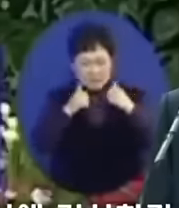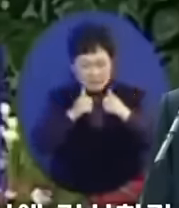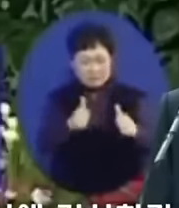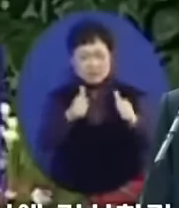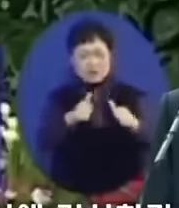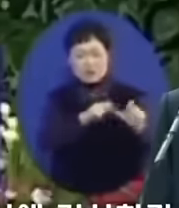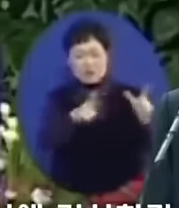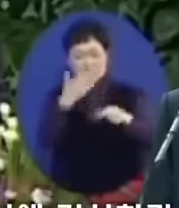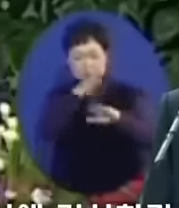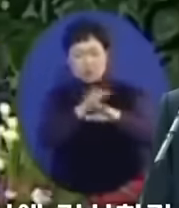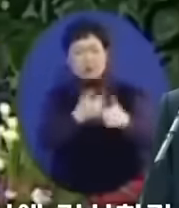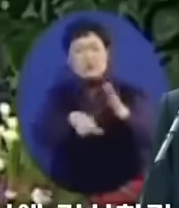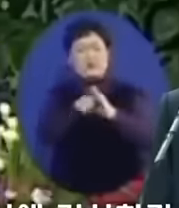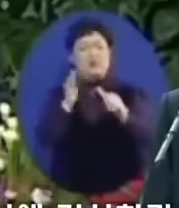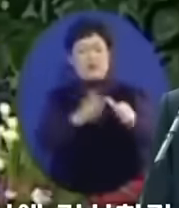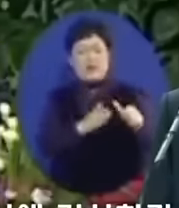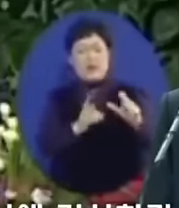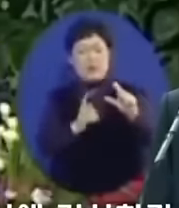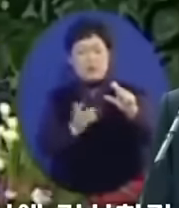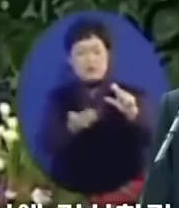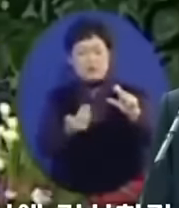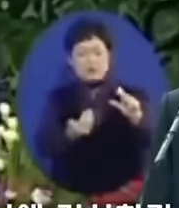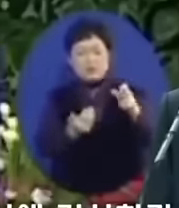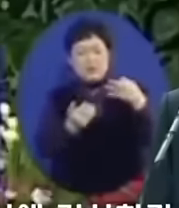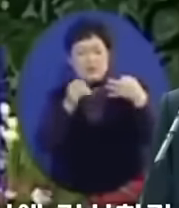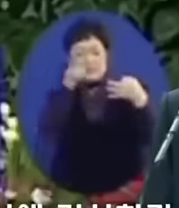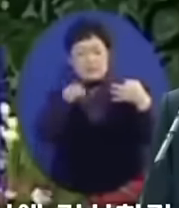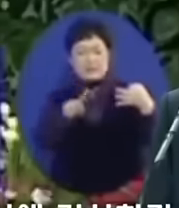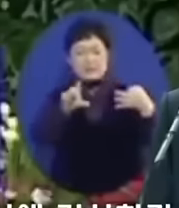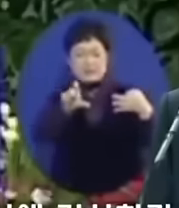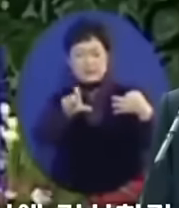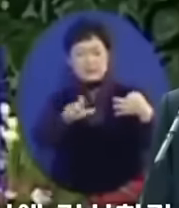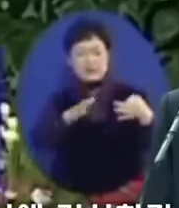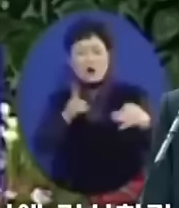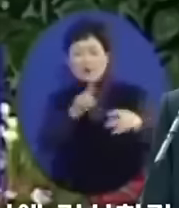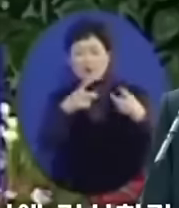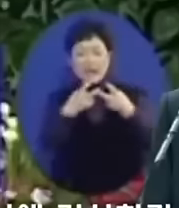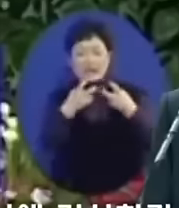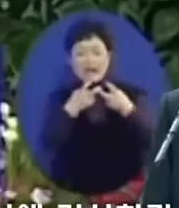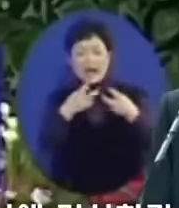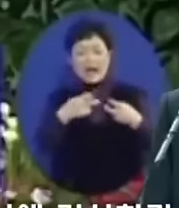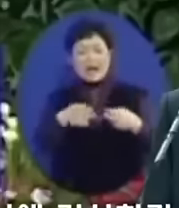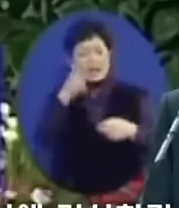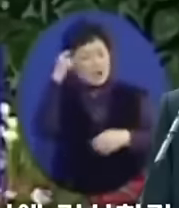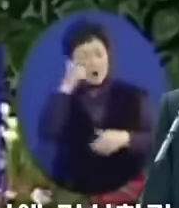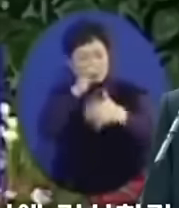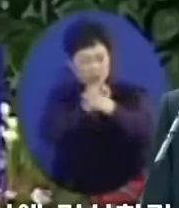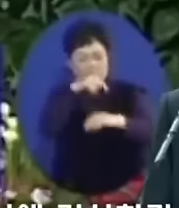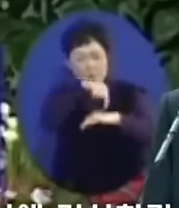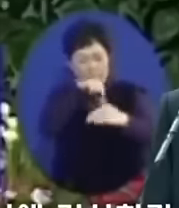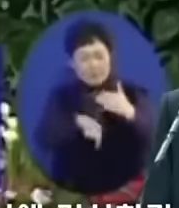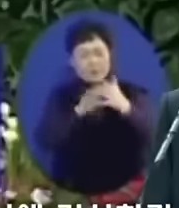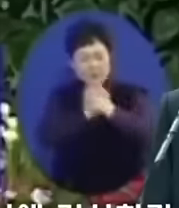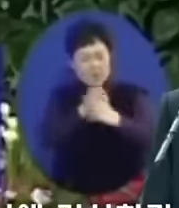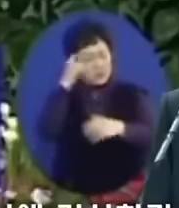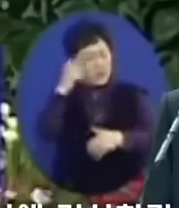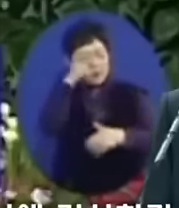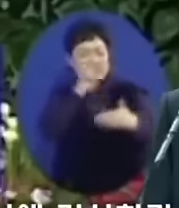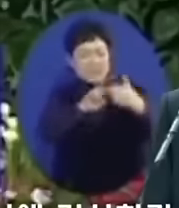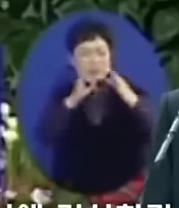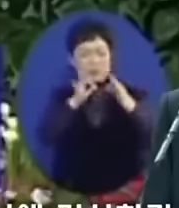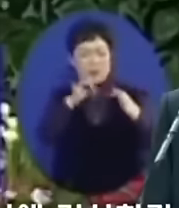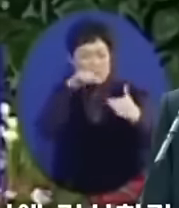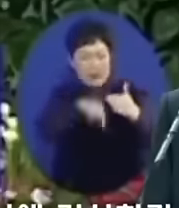구하라. 고린도전서 14장 15절에 그러면 어떻게 할까? 내가 영어로 기도하고 또 마음으로 기도하며 내가 영어로 찬송하고 또